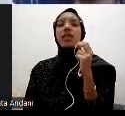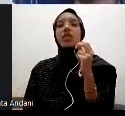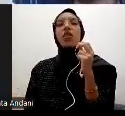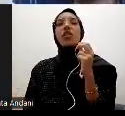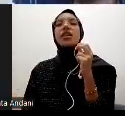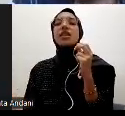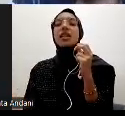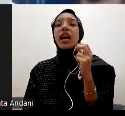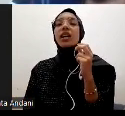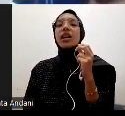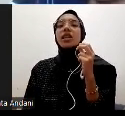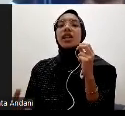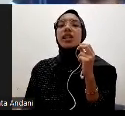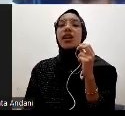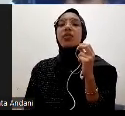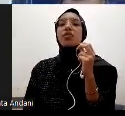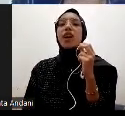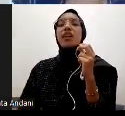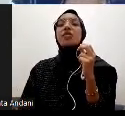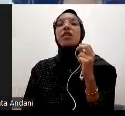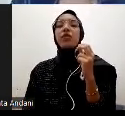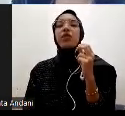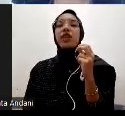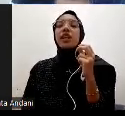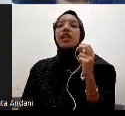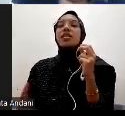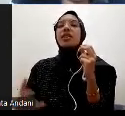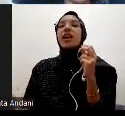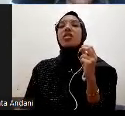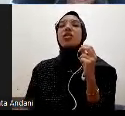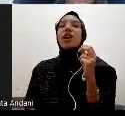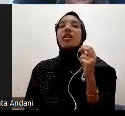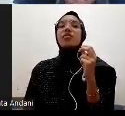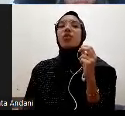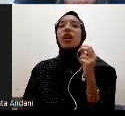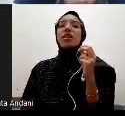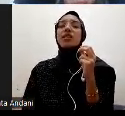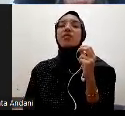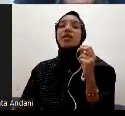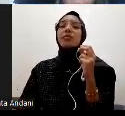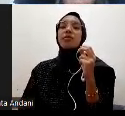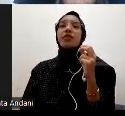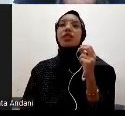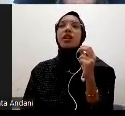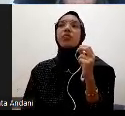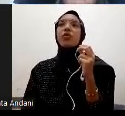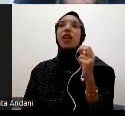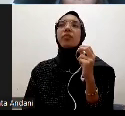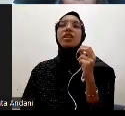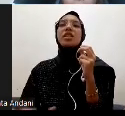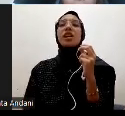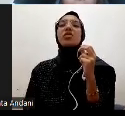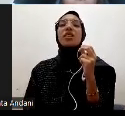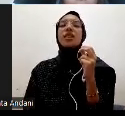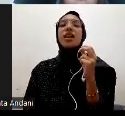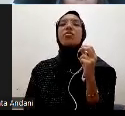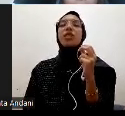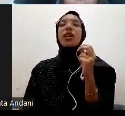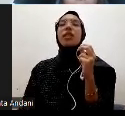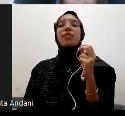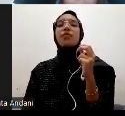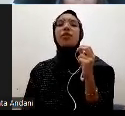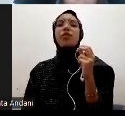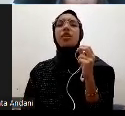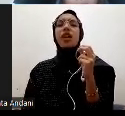gagal teknologi jika tidak menggunakan smartphone. Dan sekarang juga semuanya serba smartphone, mulai pendidikan juga sekarang